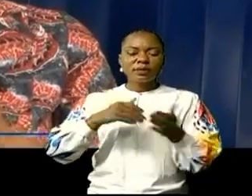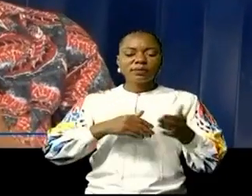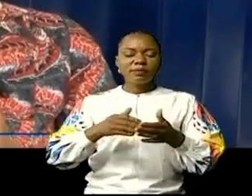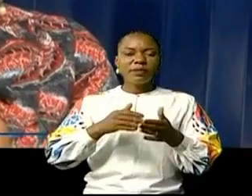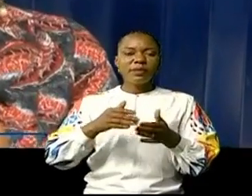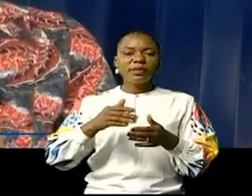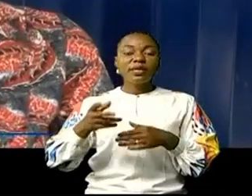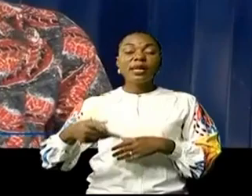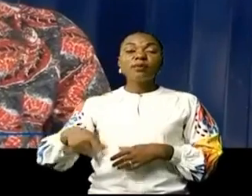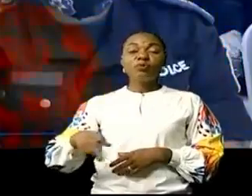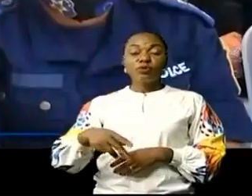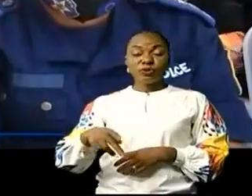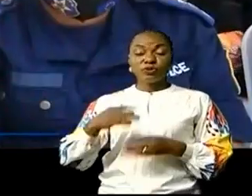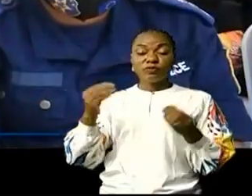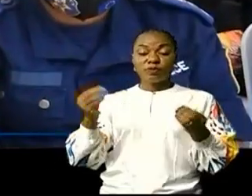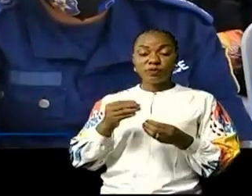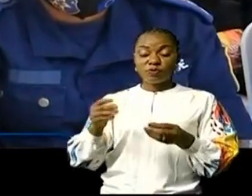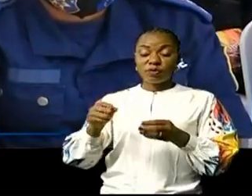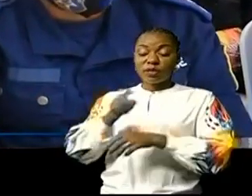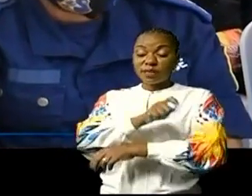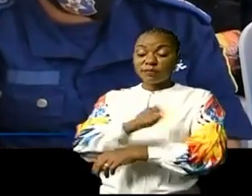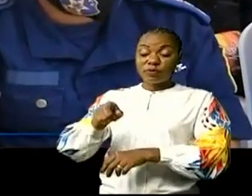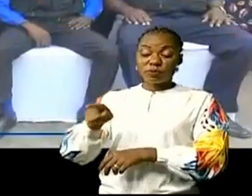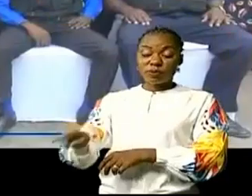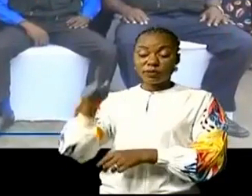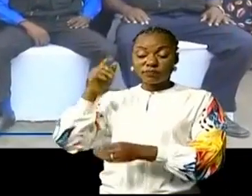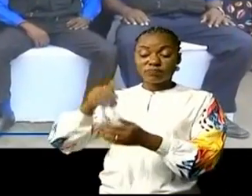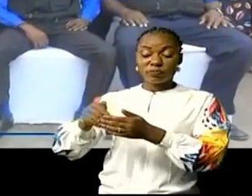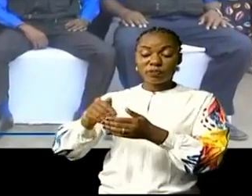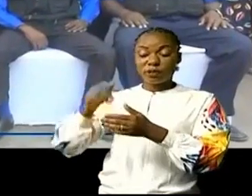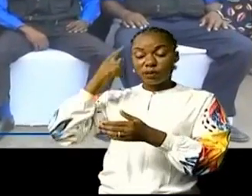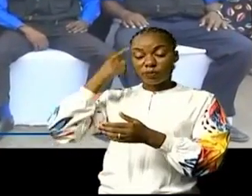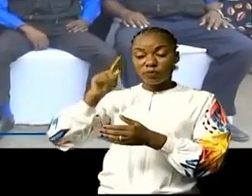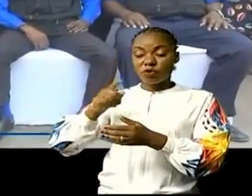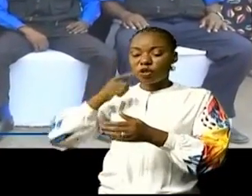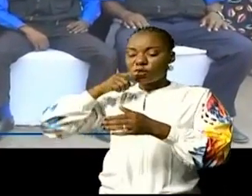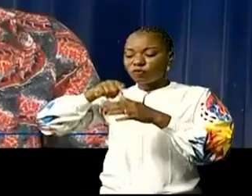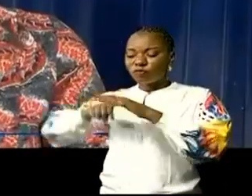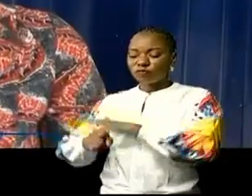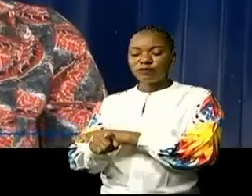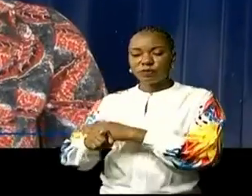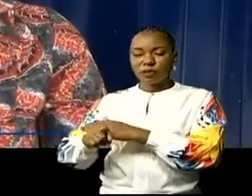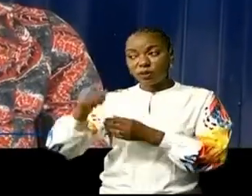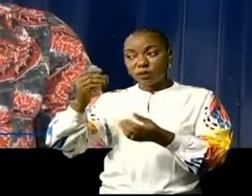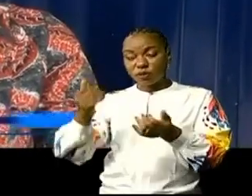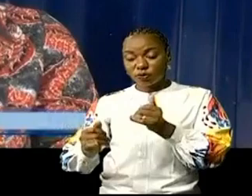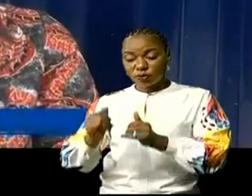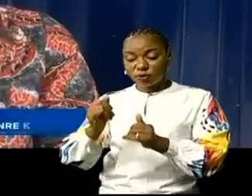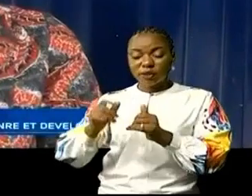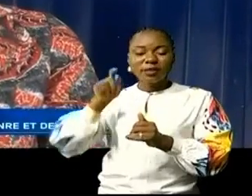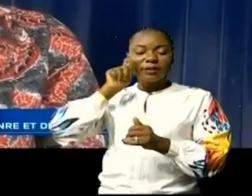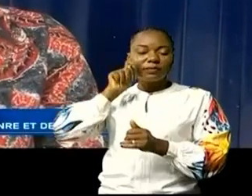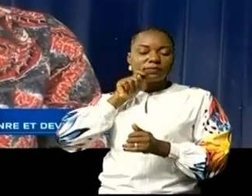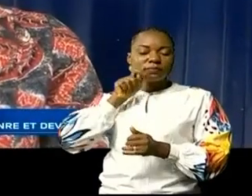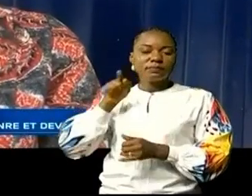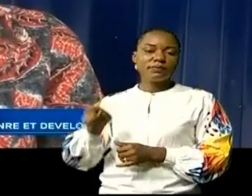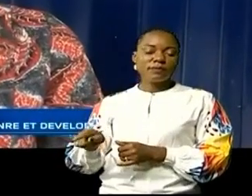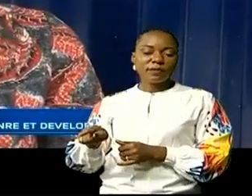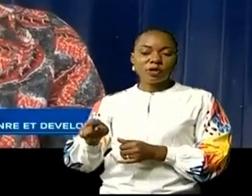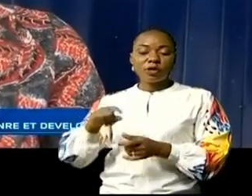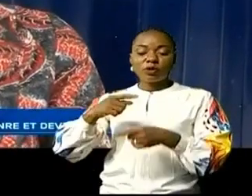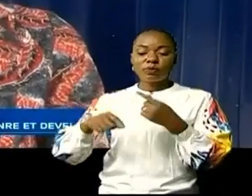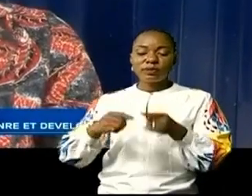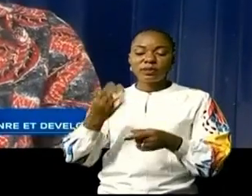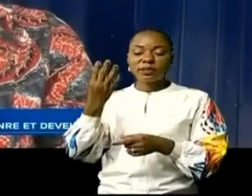relais de proximité ont donc été mis à disposition en commençant par 4 communes de la ville de Kinshasa, à